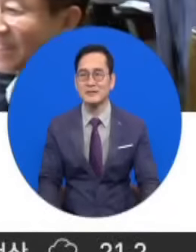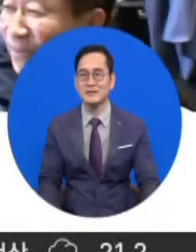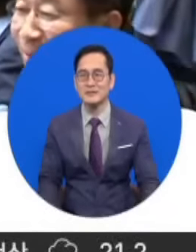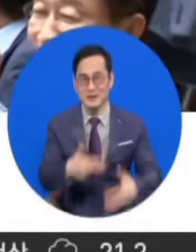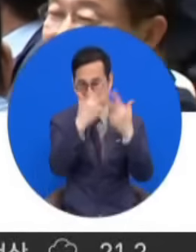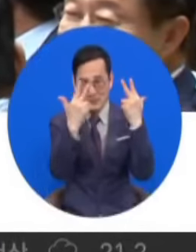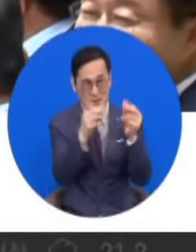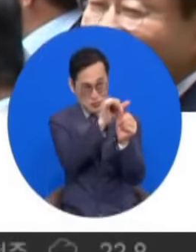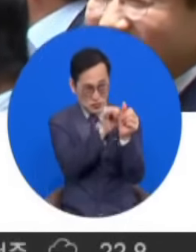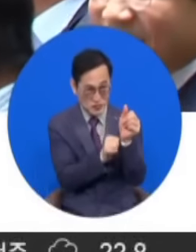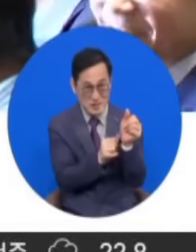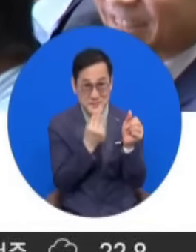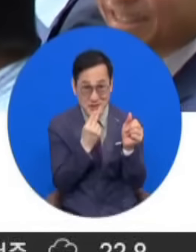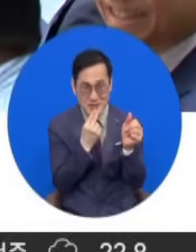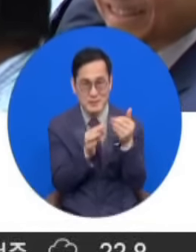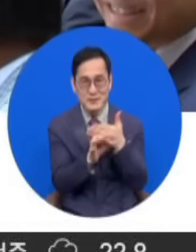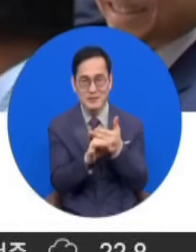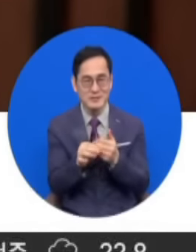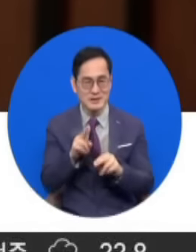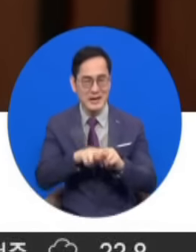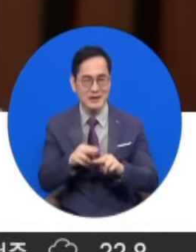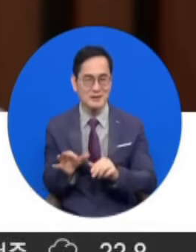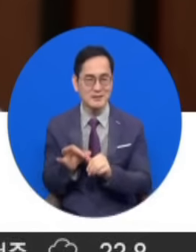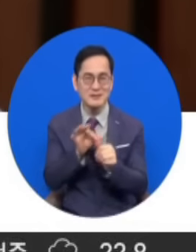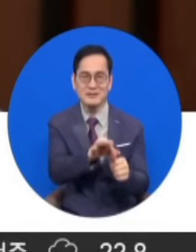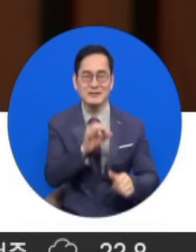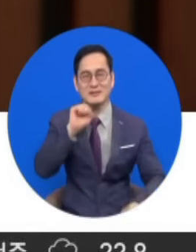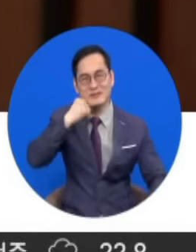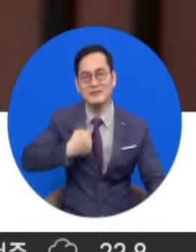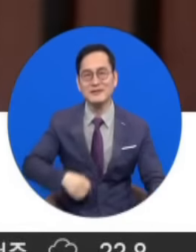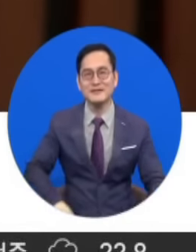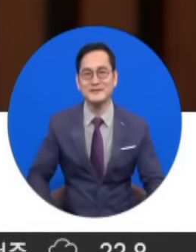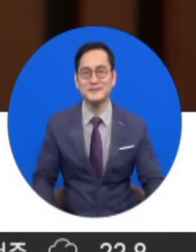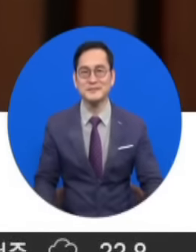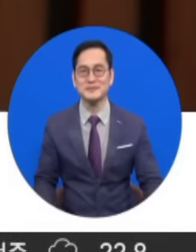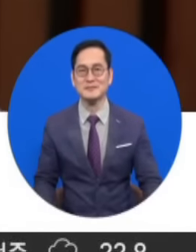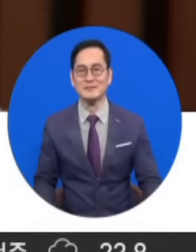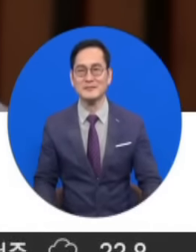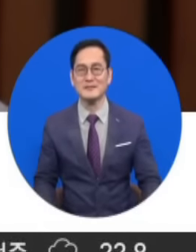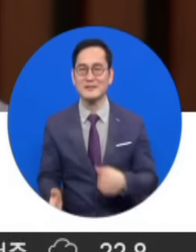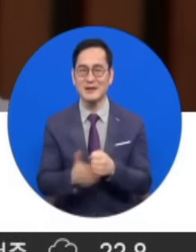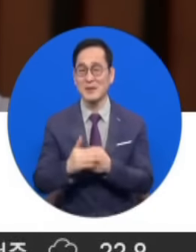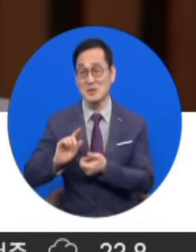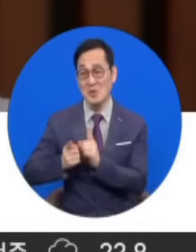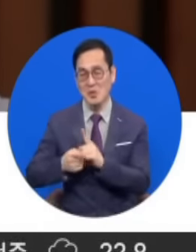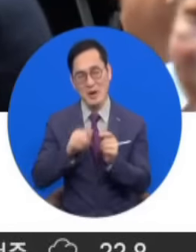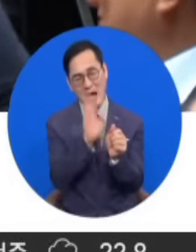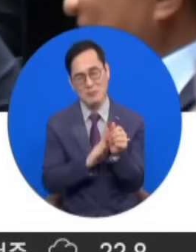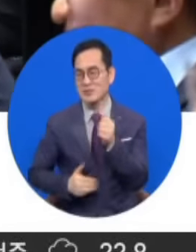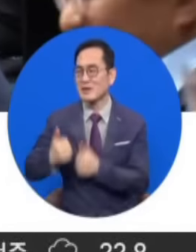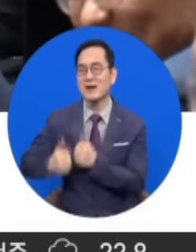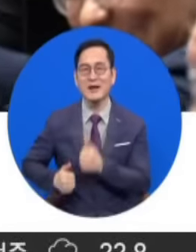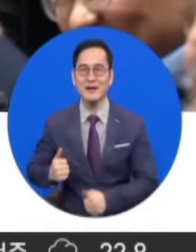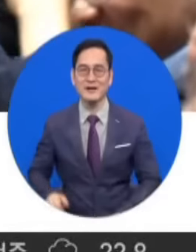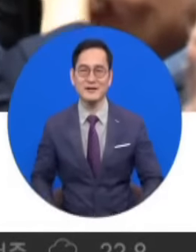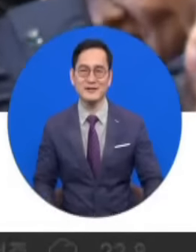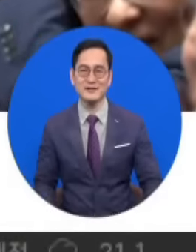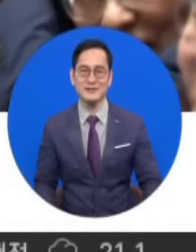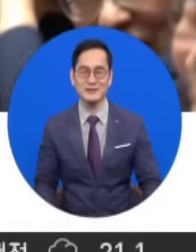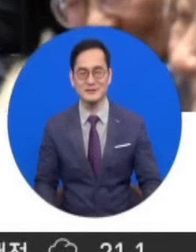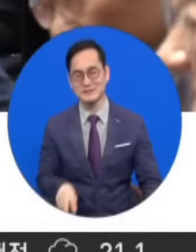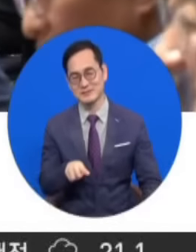수가 없구나라는 그 생각을 한 최고위원 후배들이 이렇게 아부와 아첨과 아양의 경쟁을 하고 있는데 아